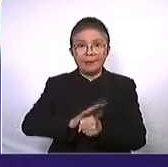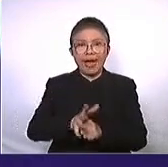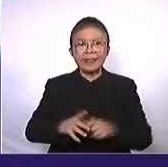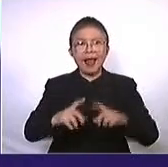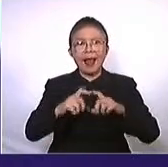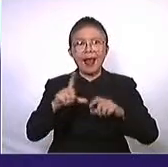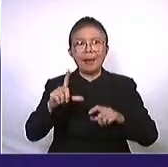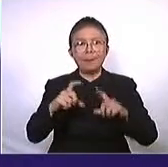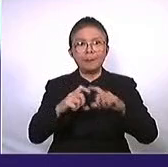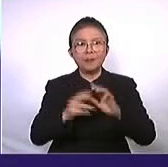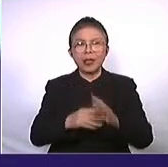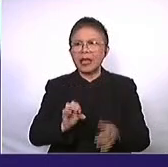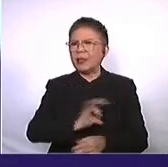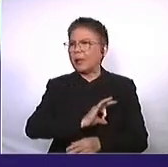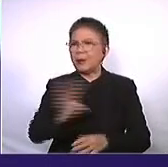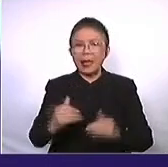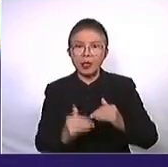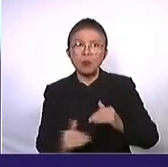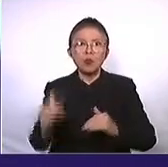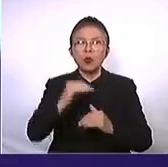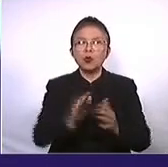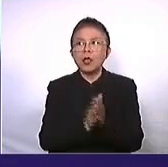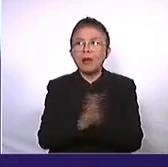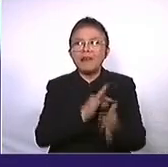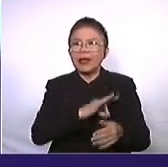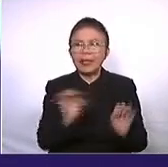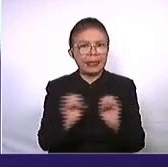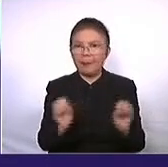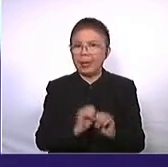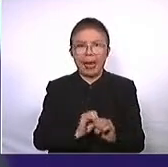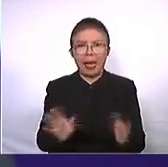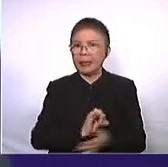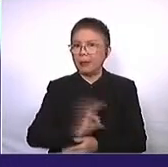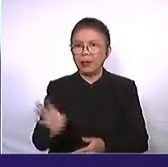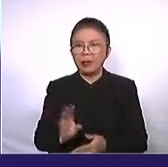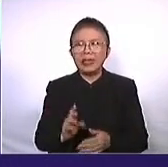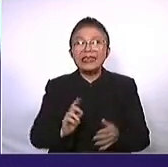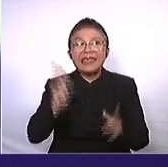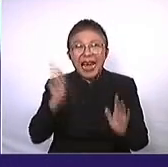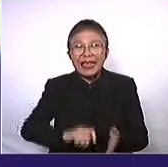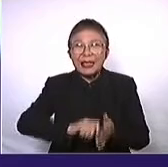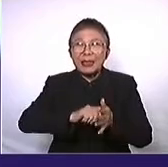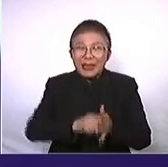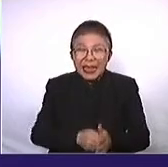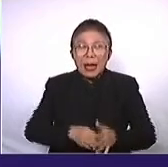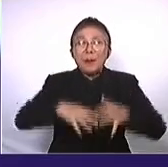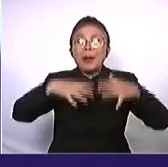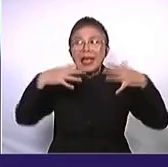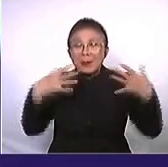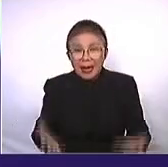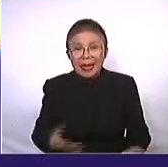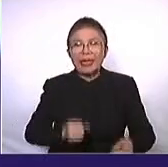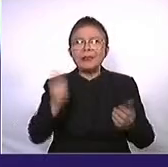sampai sekarang tidak pernah dioptimalkan untuk dimanfaatkan. Maka kuncinya adalah bagaimana kita